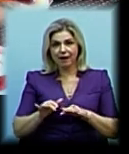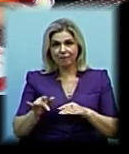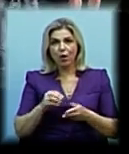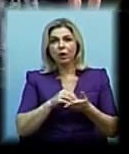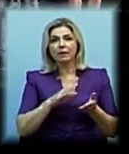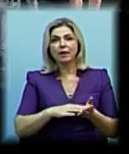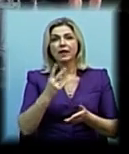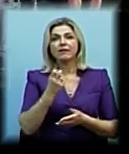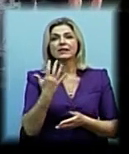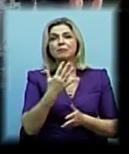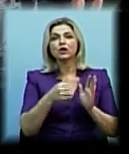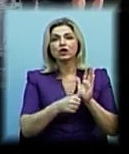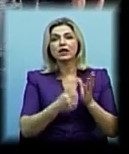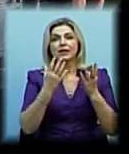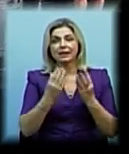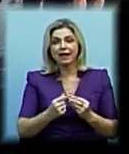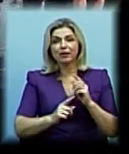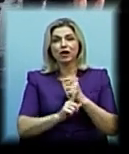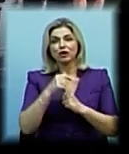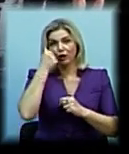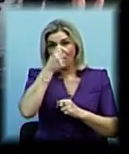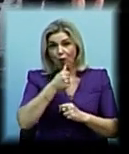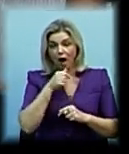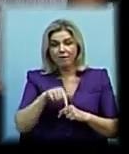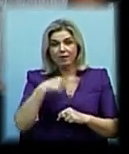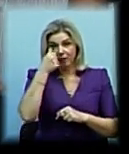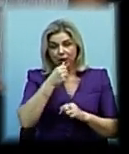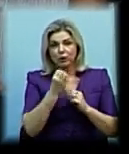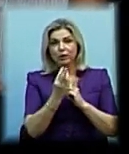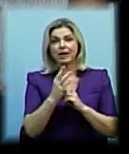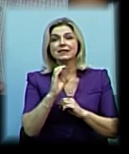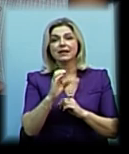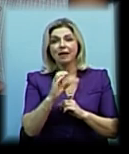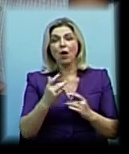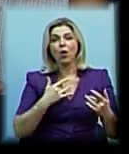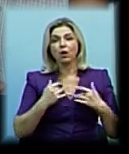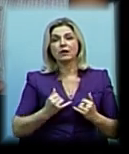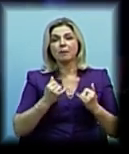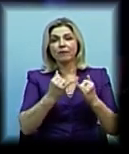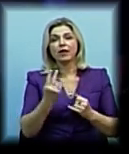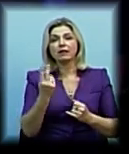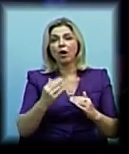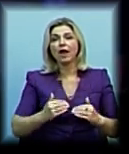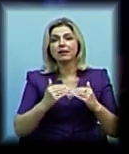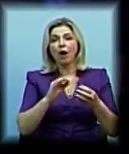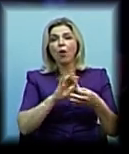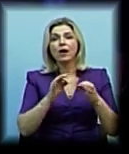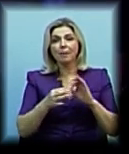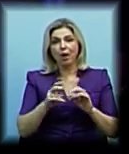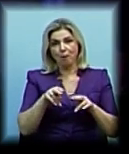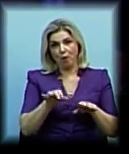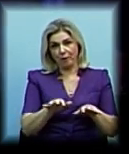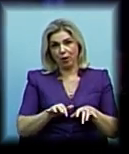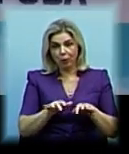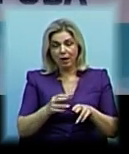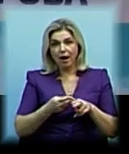256-й день з початку року. Цьогоріч – це 13 вересня. Також концерт приурочили до другого етапу Олімпіади з програмування,